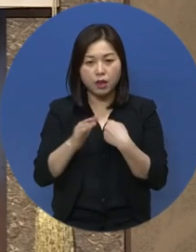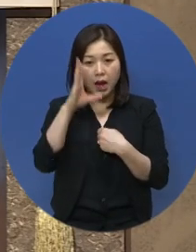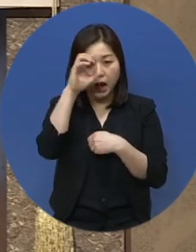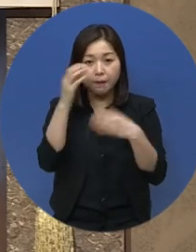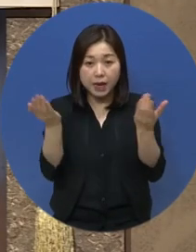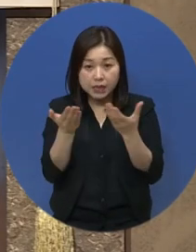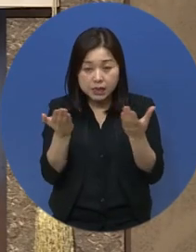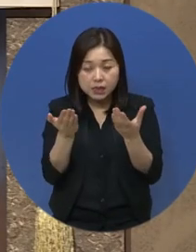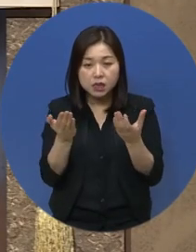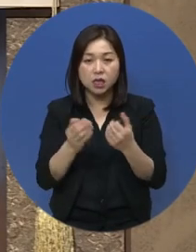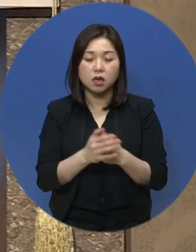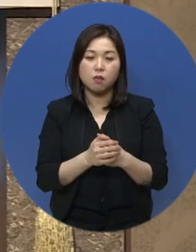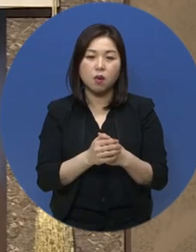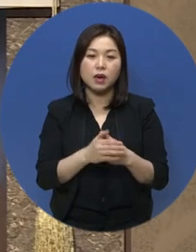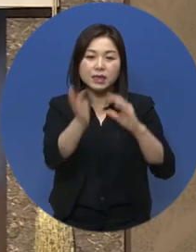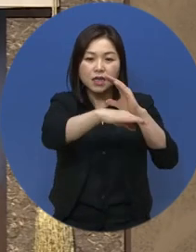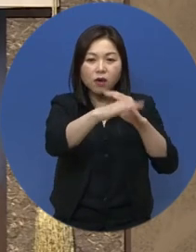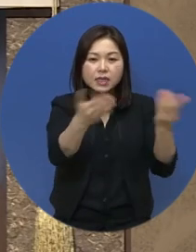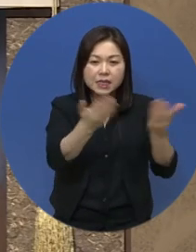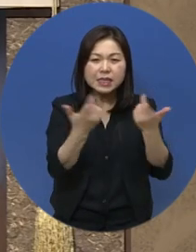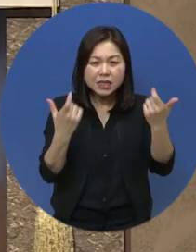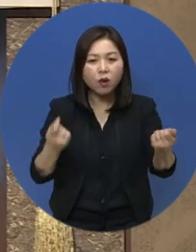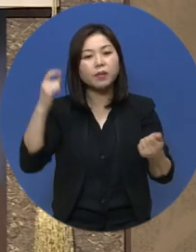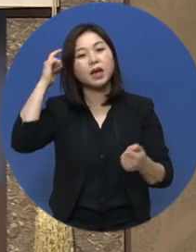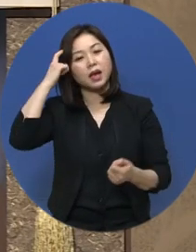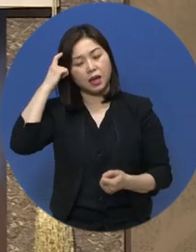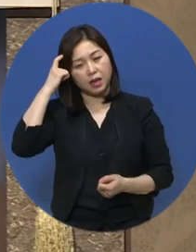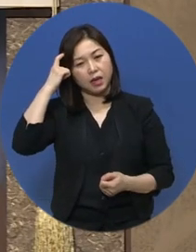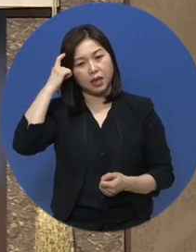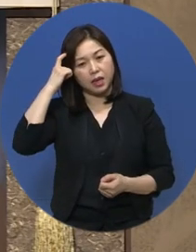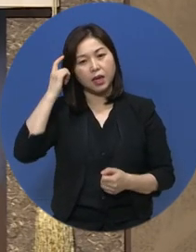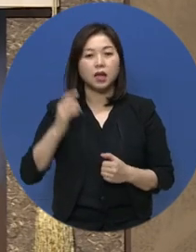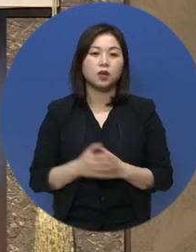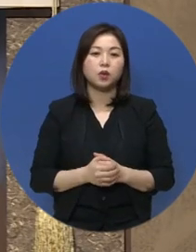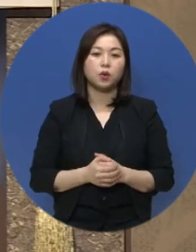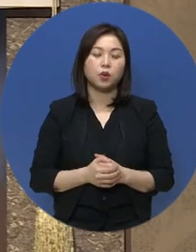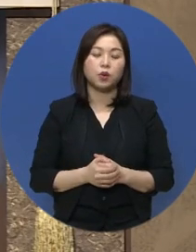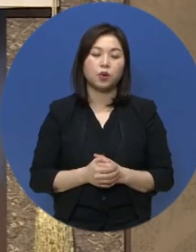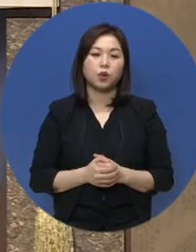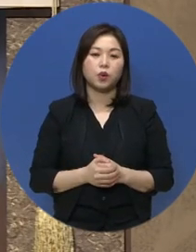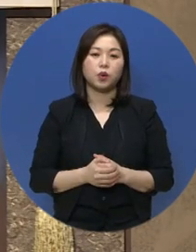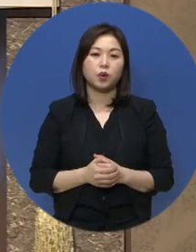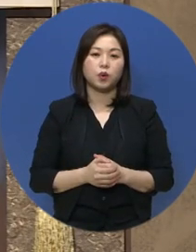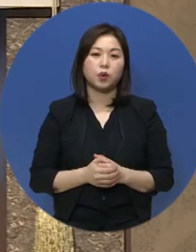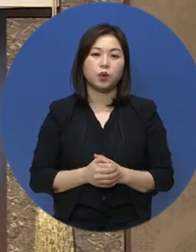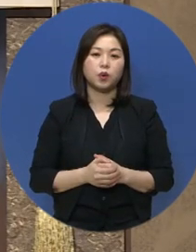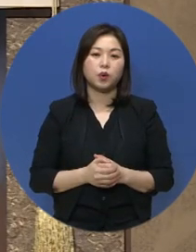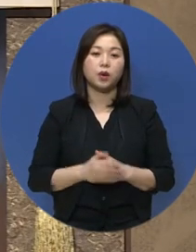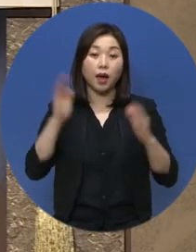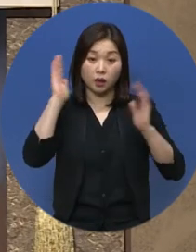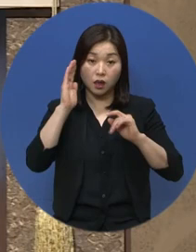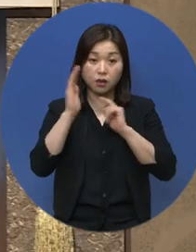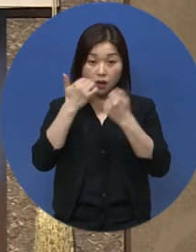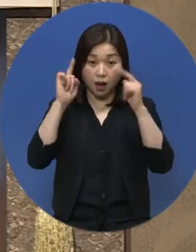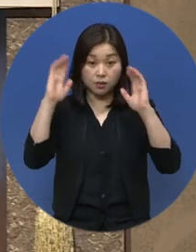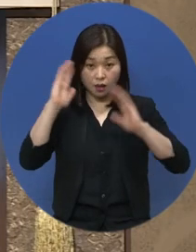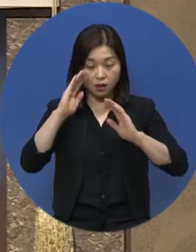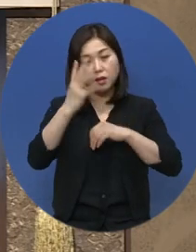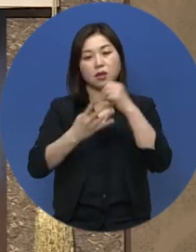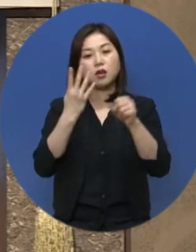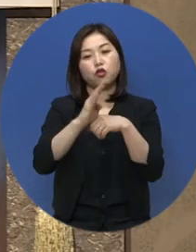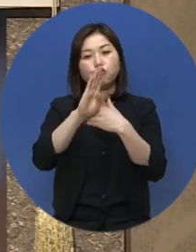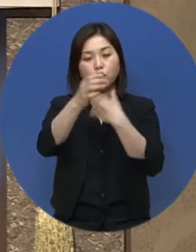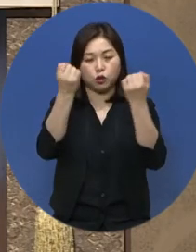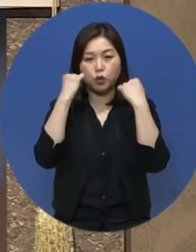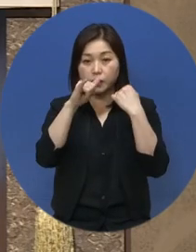당연시하고 직장처럼 생각을 하고 있고 더 나아가서는 이 친구들이 그 4년 되면 졸업을 해야 되는데